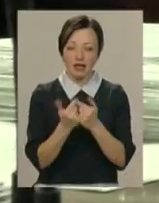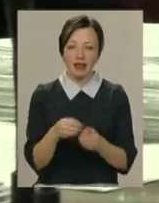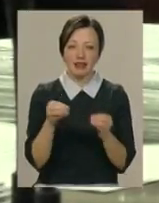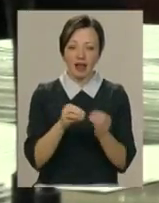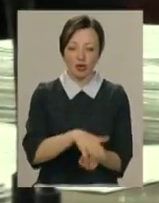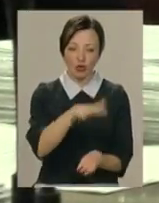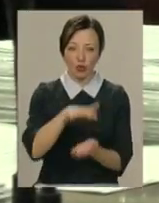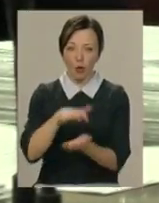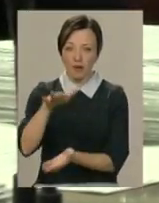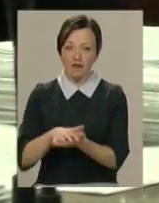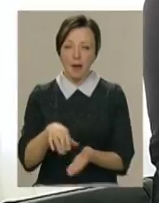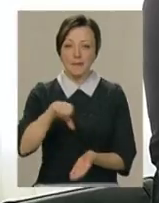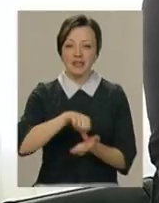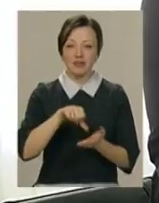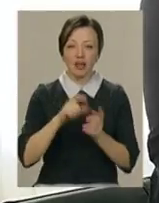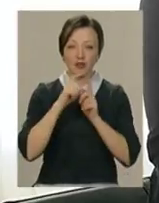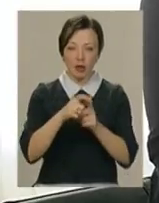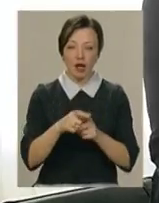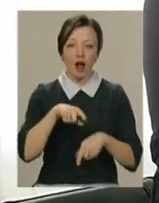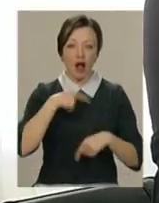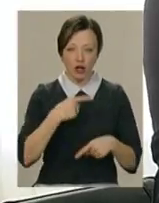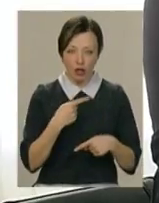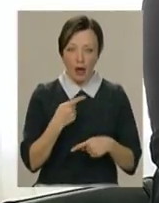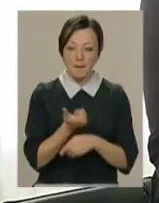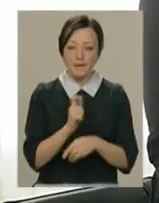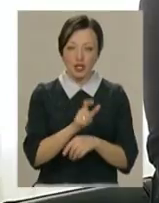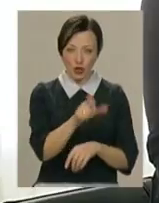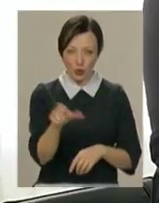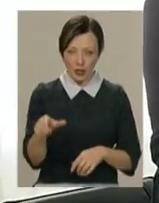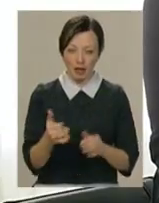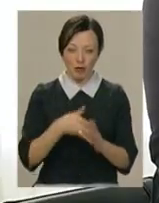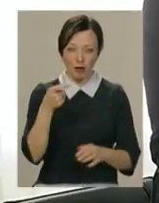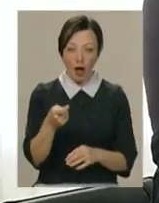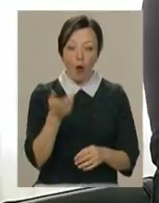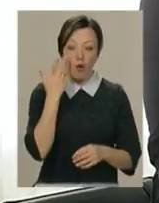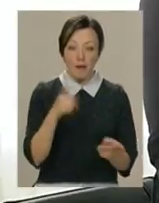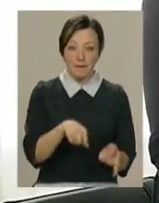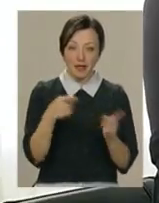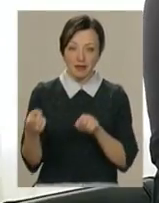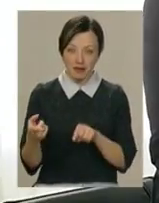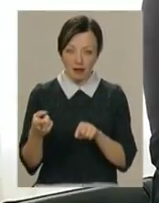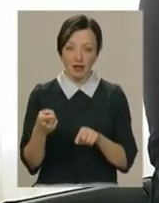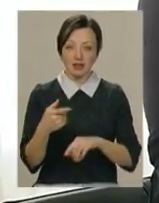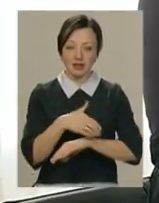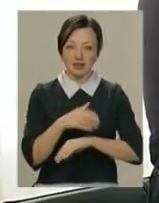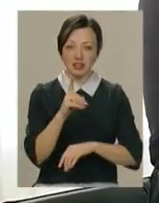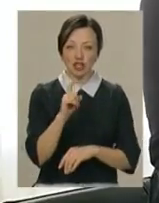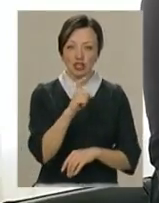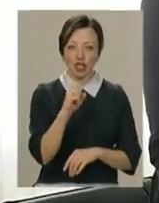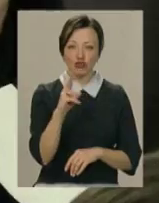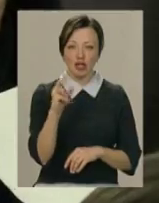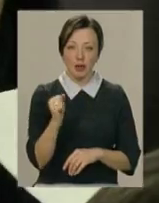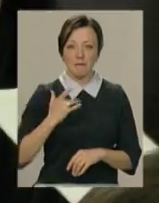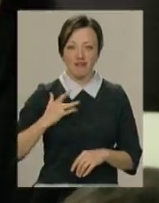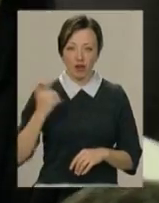томів. Представник відповідача Ганна Собецька стверджує, більшість позивачів на момент переходу будівлі за адресою Зарічанська, 14А, у